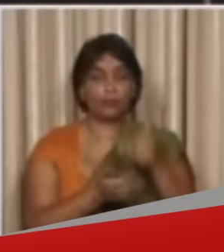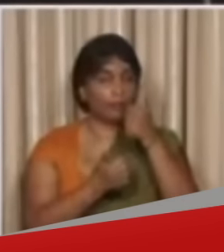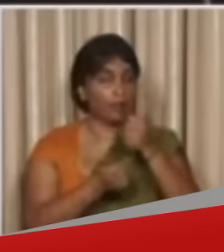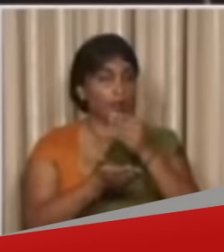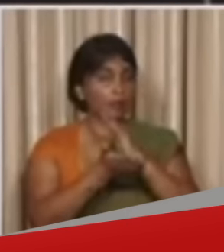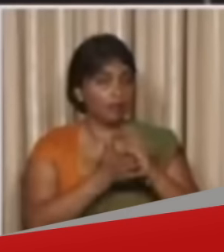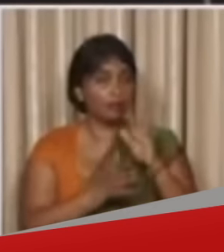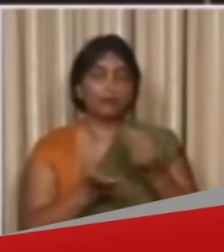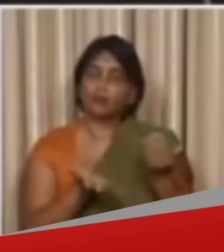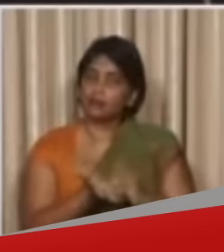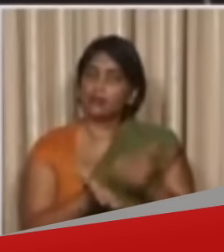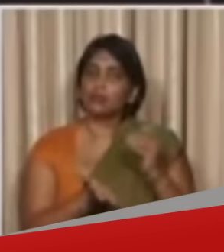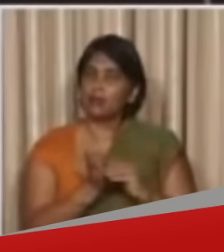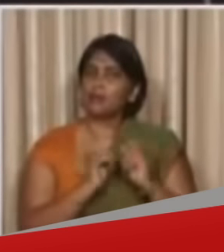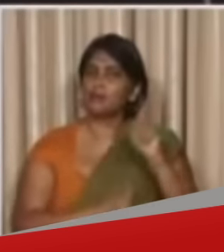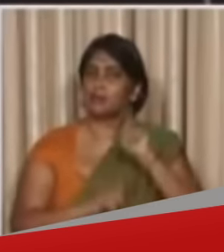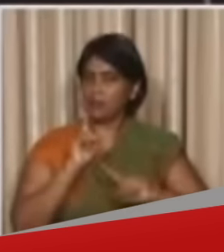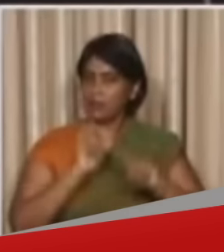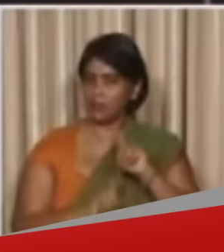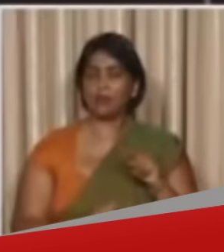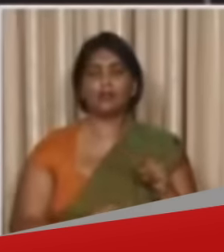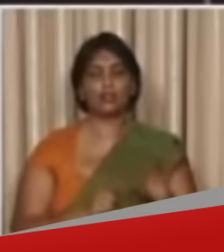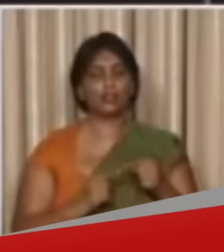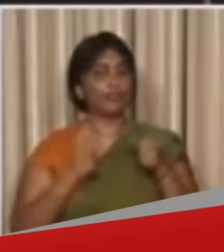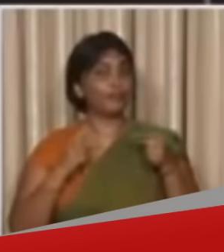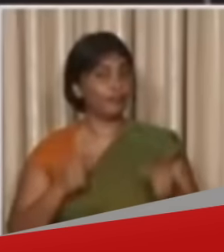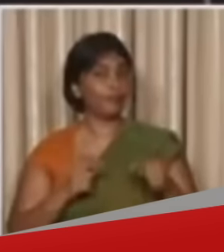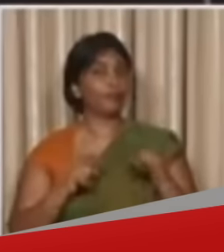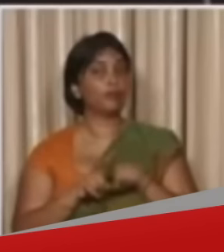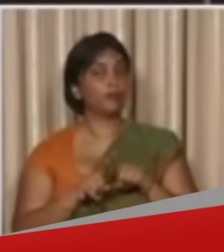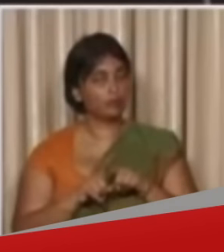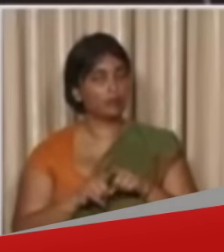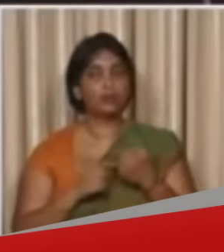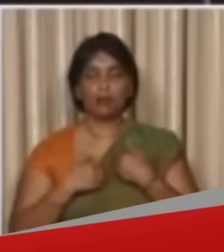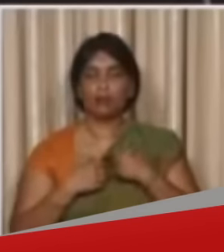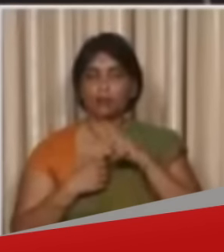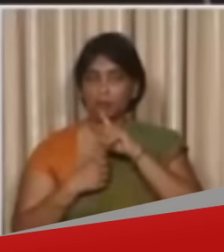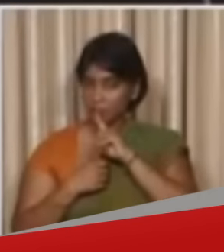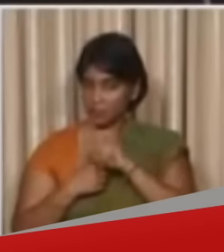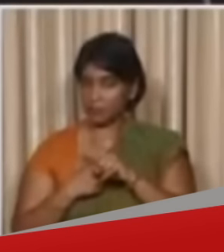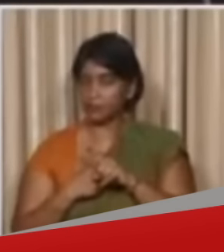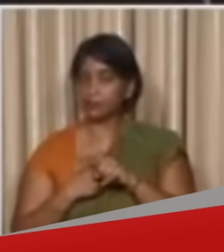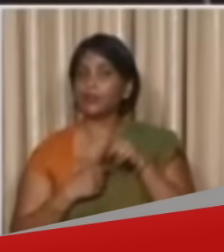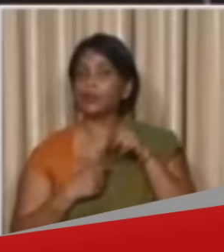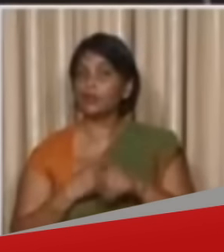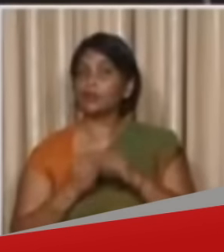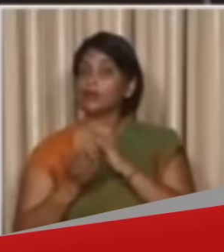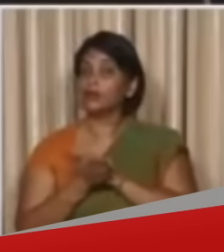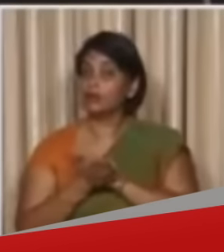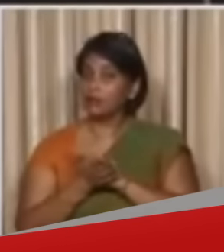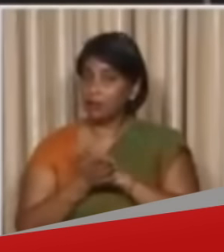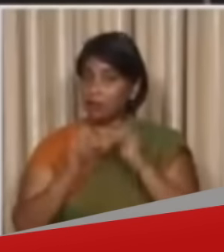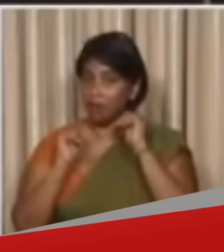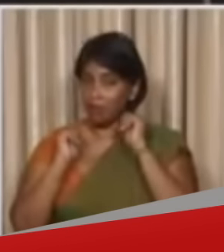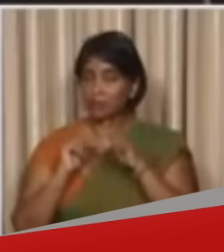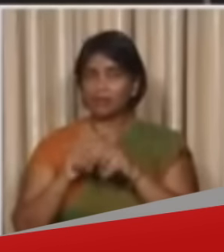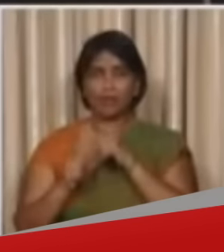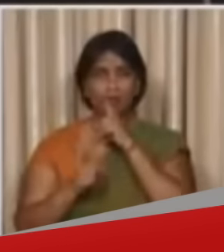වෙනුවෙන් තමයි දිගින් දිගටම පාර්ලිමේන්තුවේ විපක්ෂයක් විදියට අපි කතා කරලා තියෙන්නේ. මේකේ සාධාරණ ඉෂ්ට වෙනවා නම් අපිට මේ